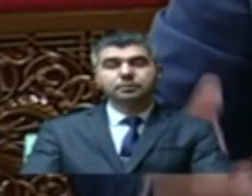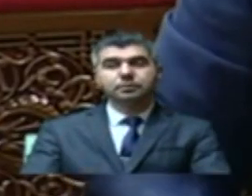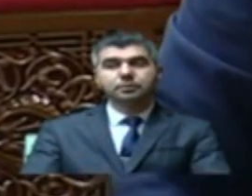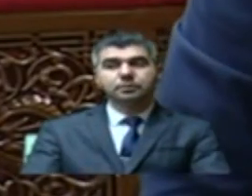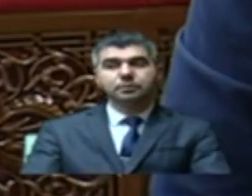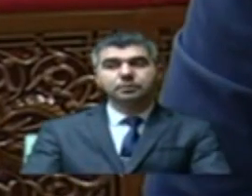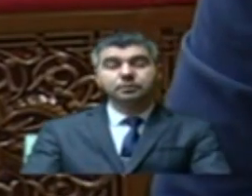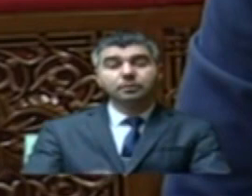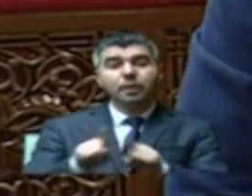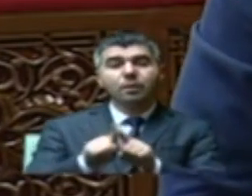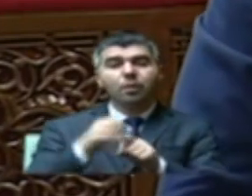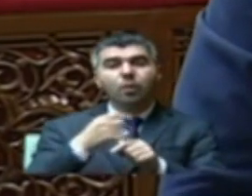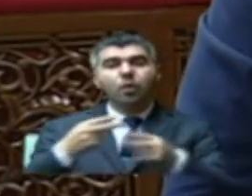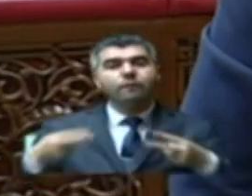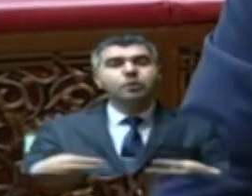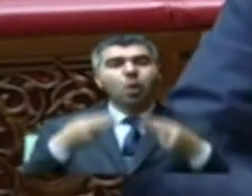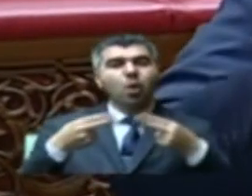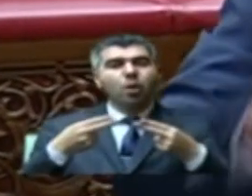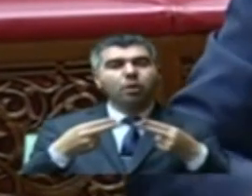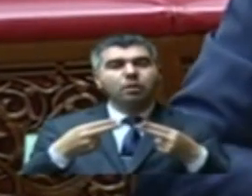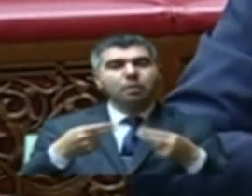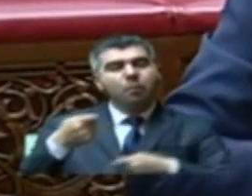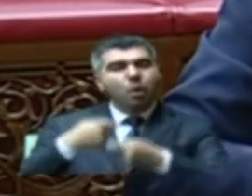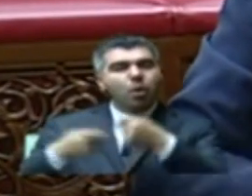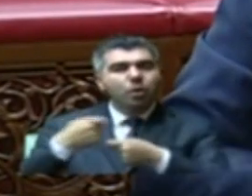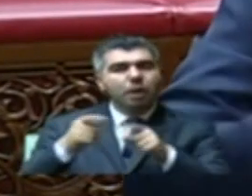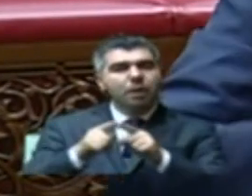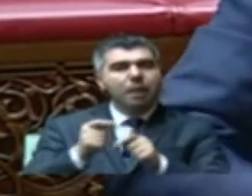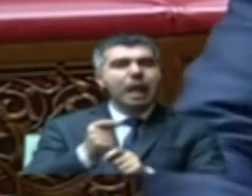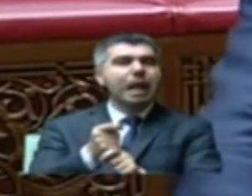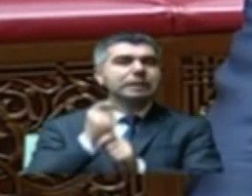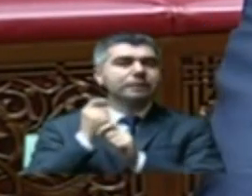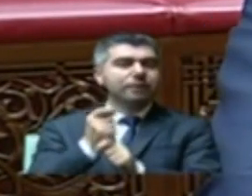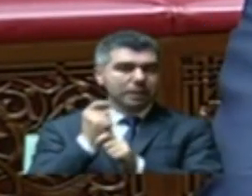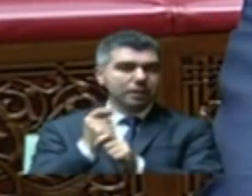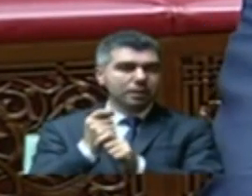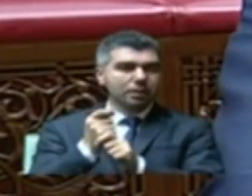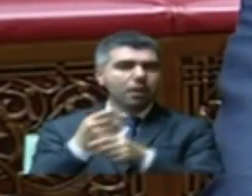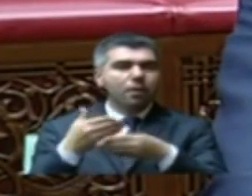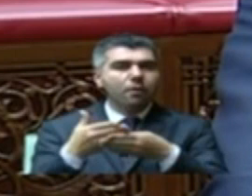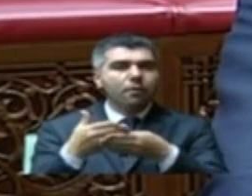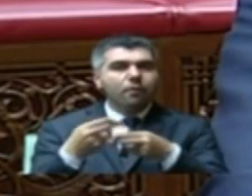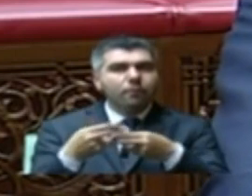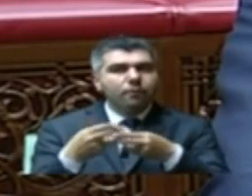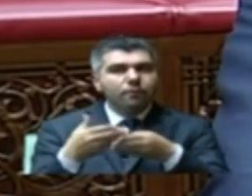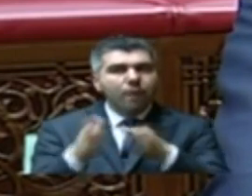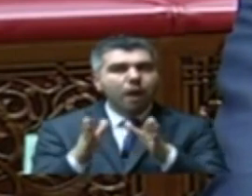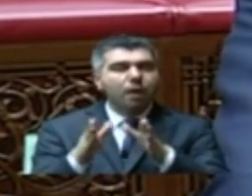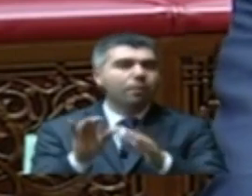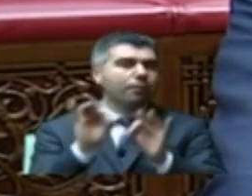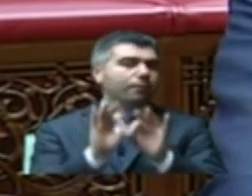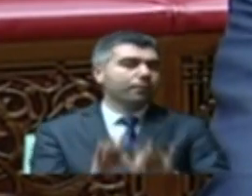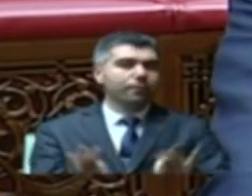بغيت نسقسيك على سوق نموذجي بأسفي مجهز ناضي ومازال ما تحلش، بغينا نشوفوا شنو المشكل علاش ما